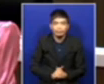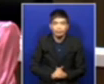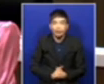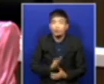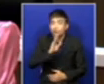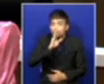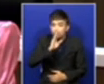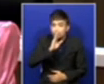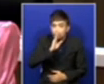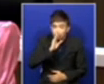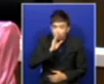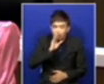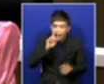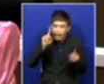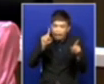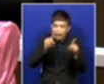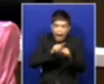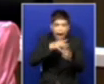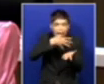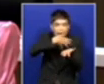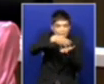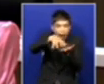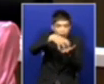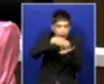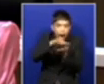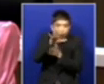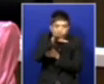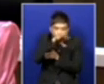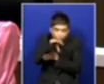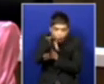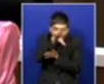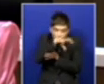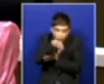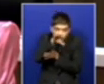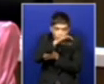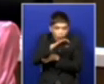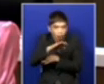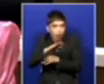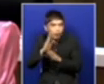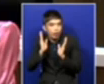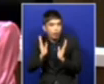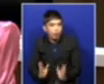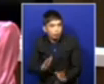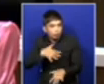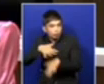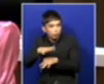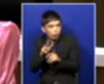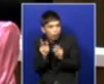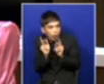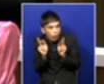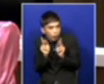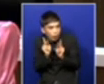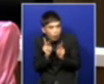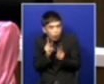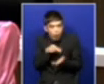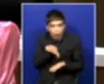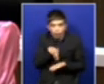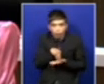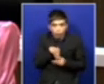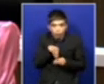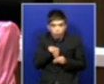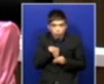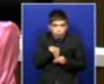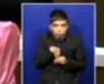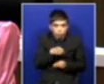ท่านสร้างผีตัวที่น่ากลัวชาวบ้านก็กลัวครับกลัวก็เด็กเรียบร้อยเลยยืนตรงเลยอะไรก็ได้ครับข้าวไม่มีจะกินก็อด